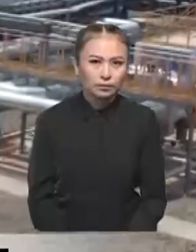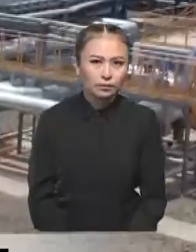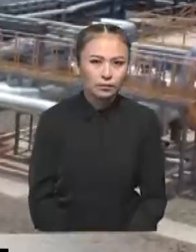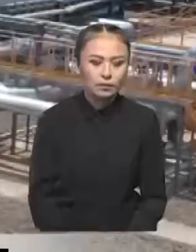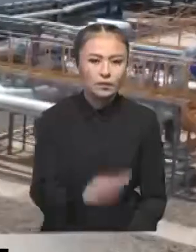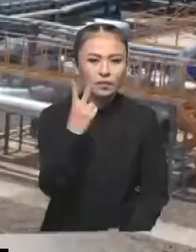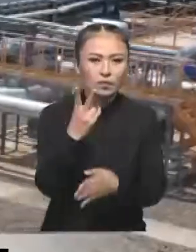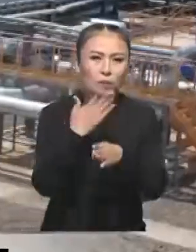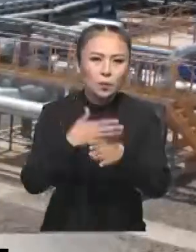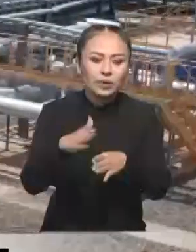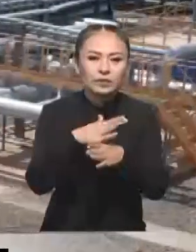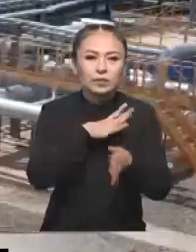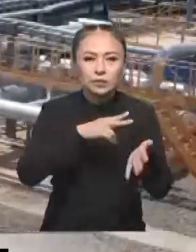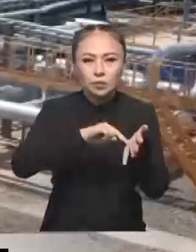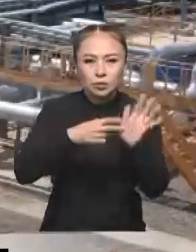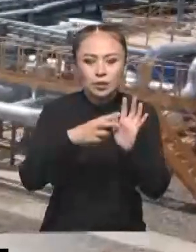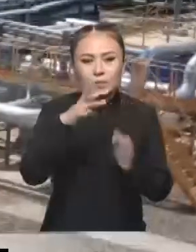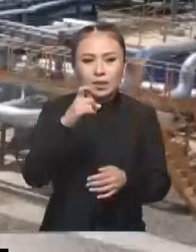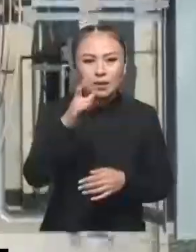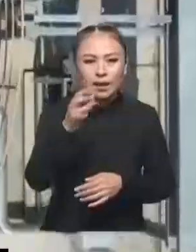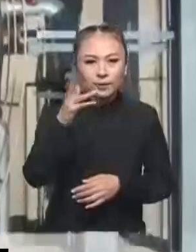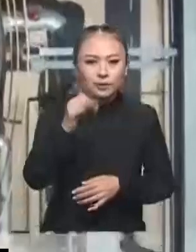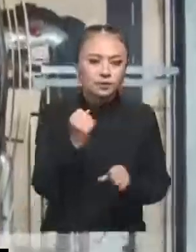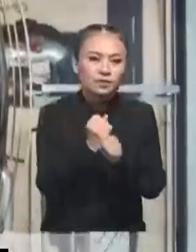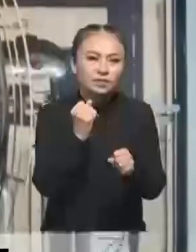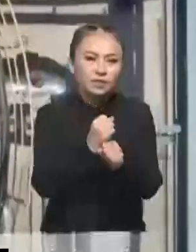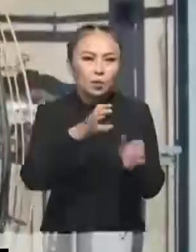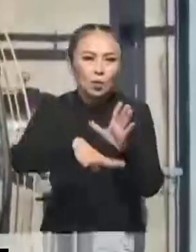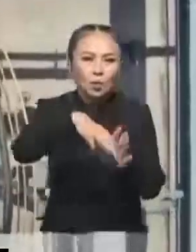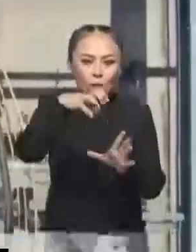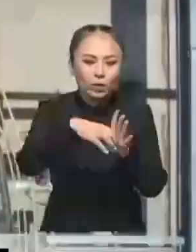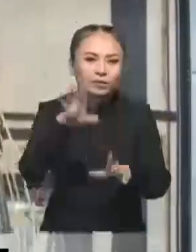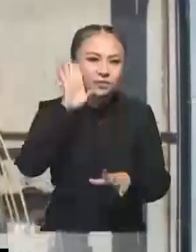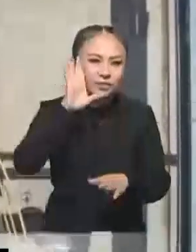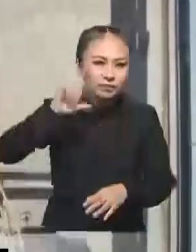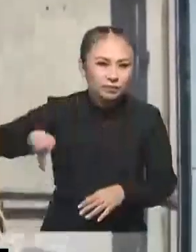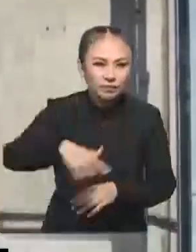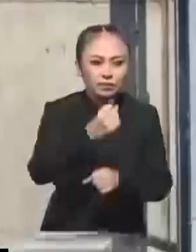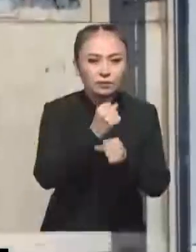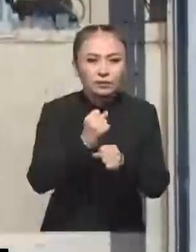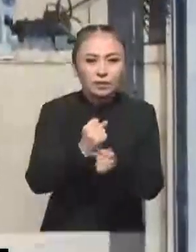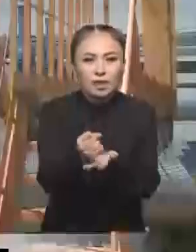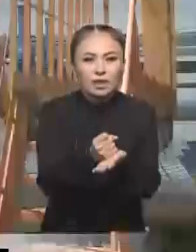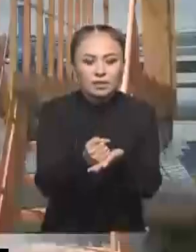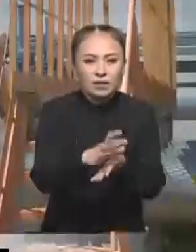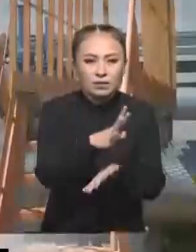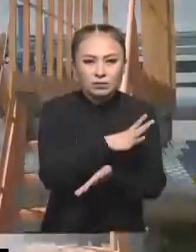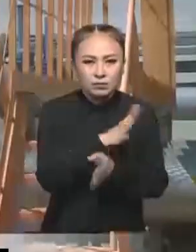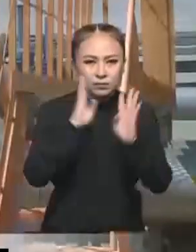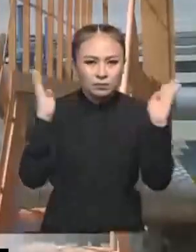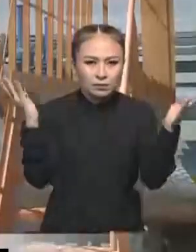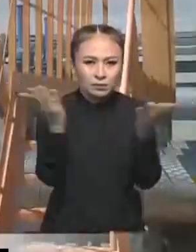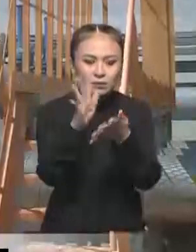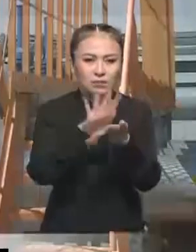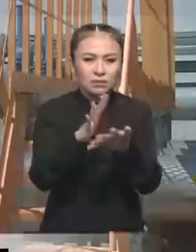Екі кезеңмен жүзеге асырылған жоба аясында механикалық құрғату ғимараты, сорғы станциялары мен ағынды суларды игеру резервуарлары салынды. Қоршаған ортаға